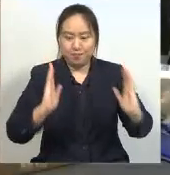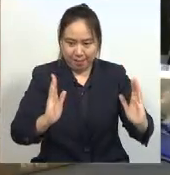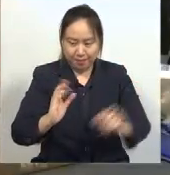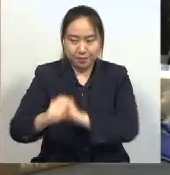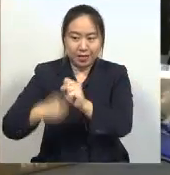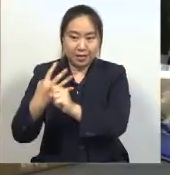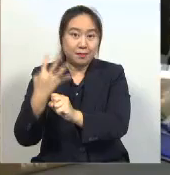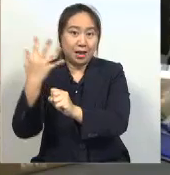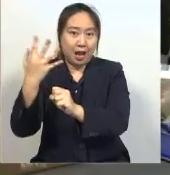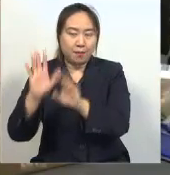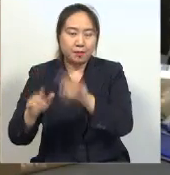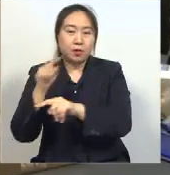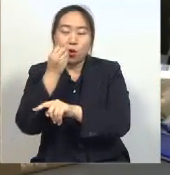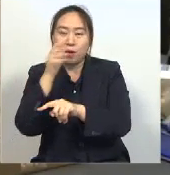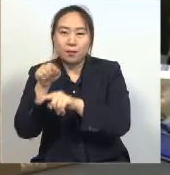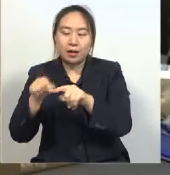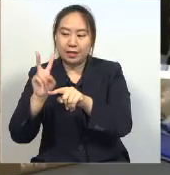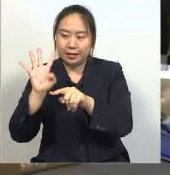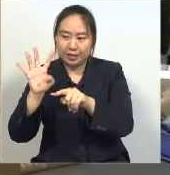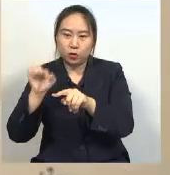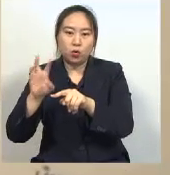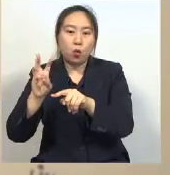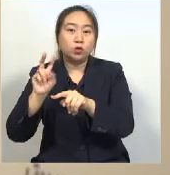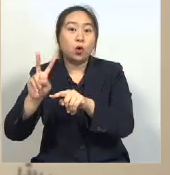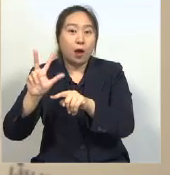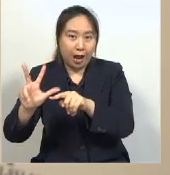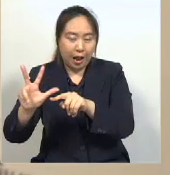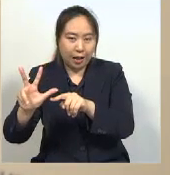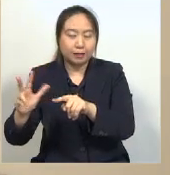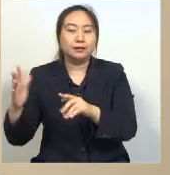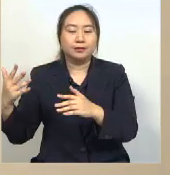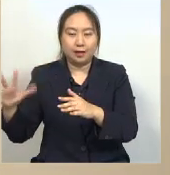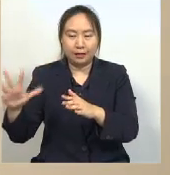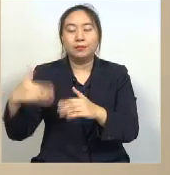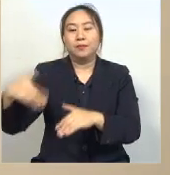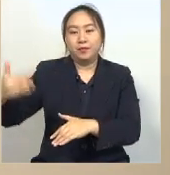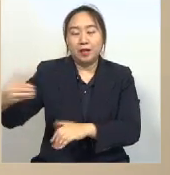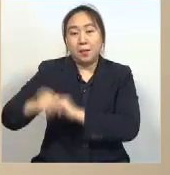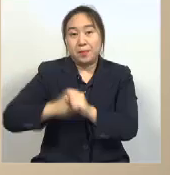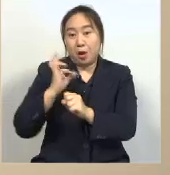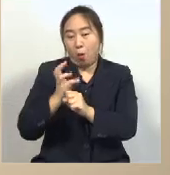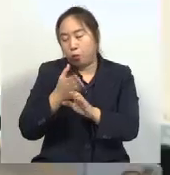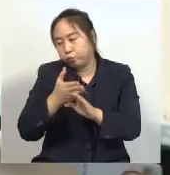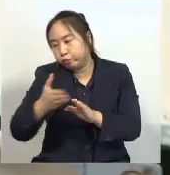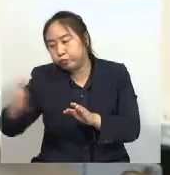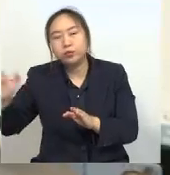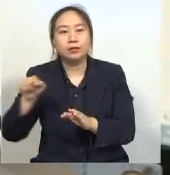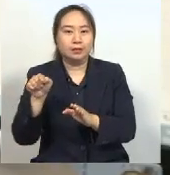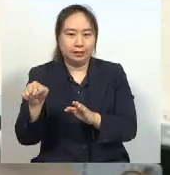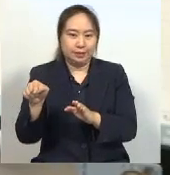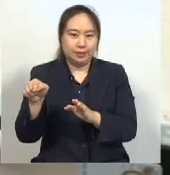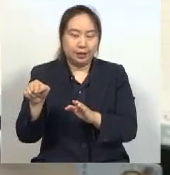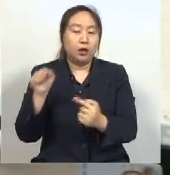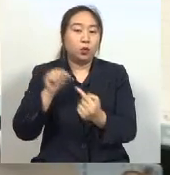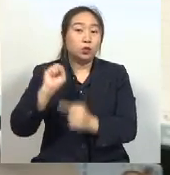คงที่ 4.625% ต่อปีส่วนปีที่6จนถึงตลอดอายุสัญญากู้เงินกรณีสวัสดิ